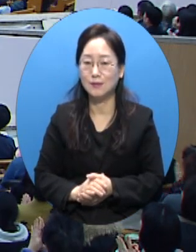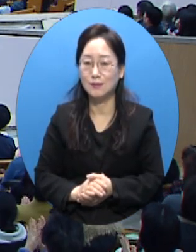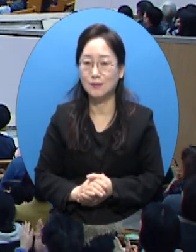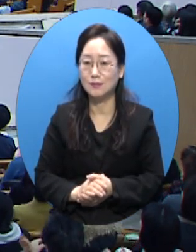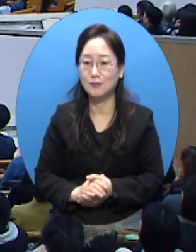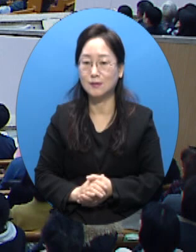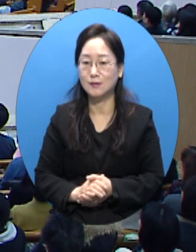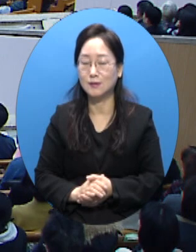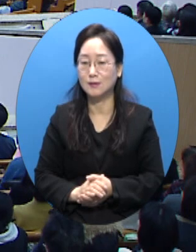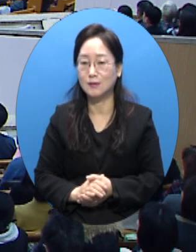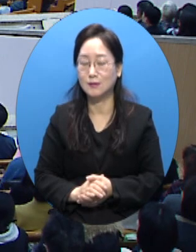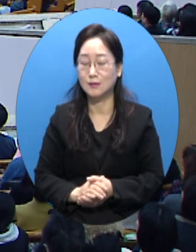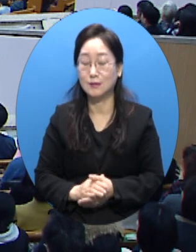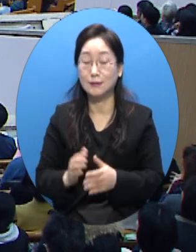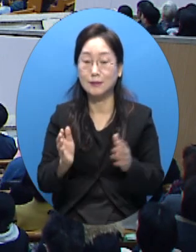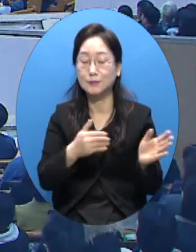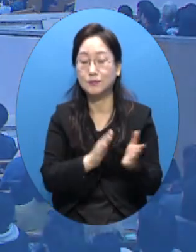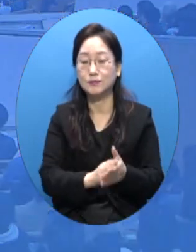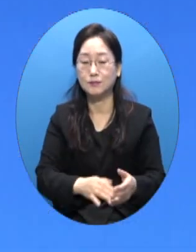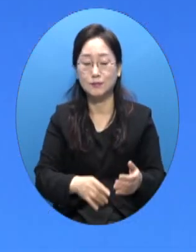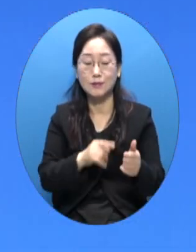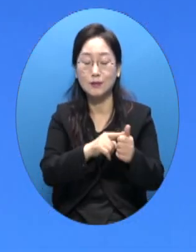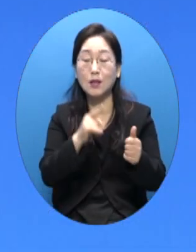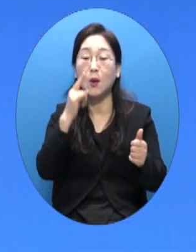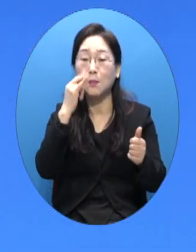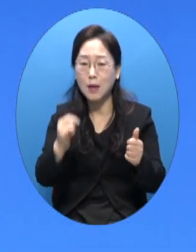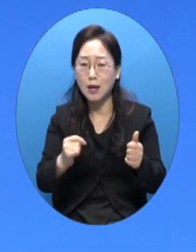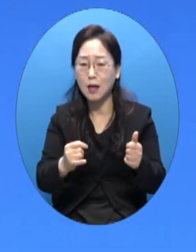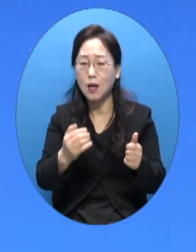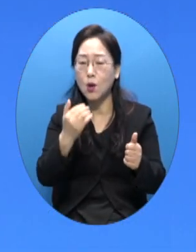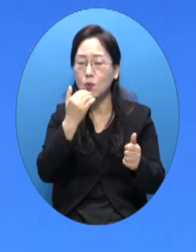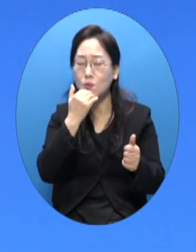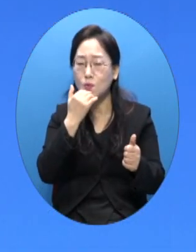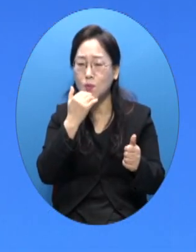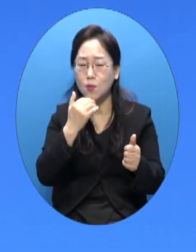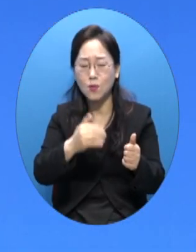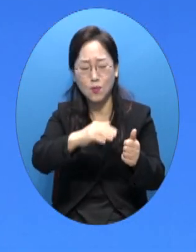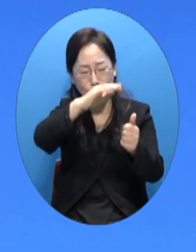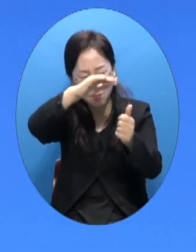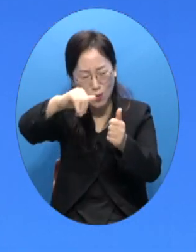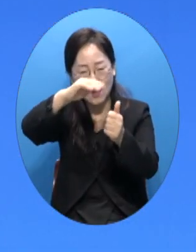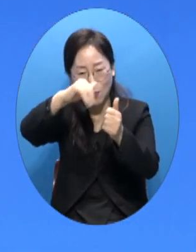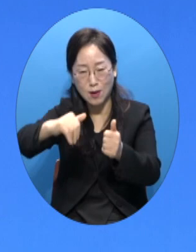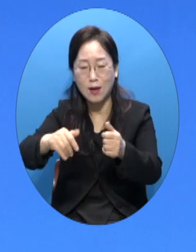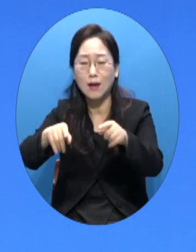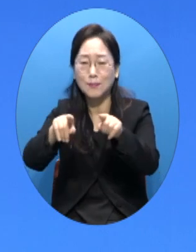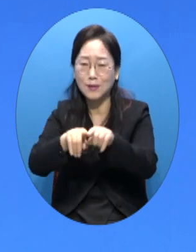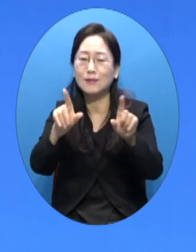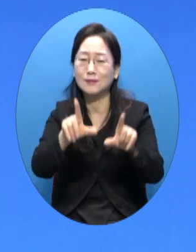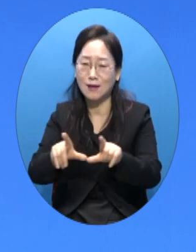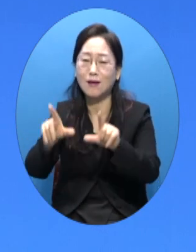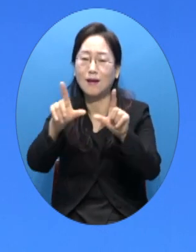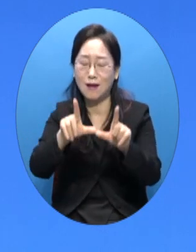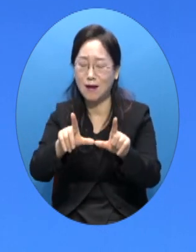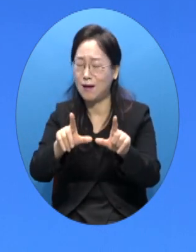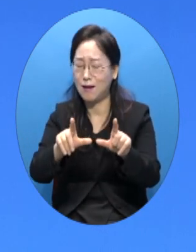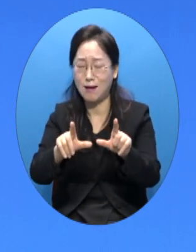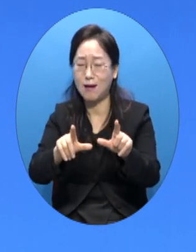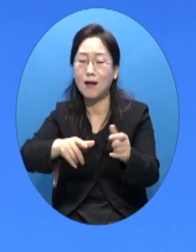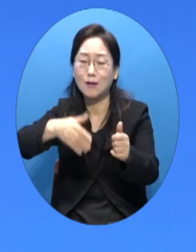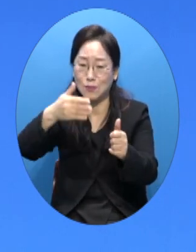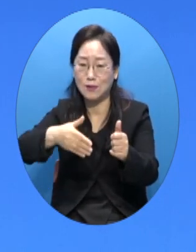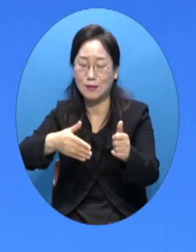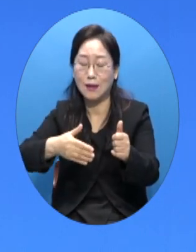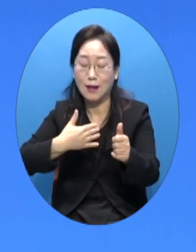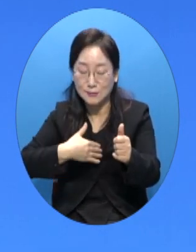아멘 그런데 이제 어머니께서 서울에 오셔서 야 너 와서 나랑 같이 좀 살자 어머니가 부르셔서